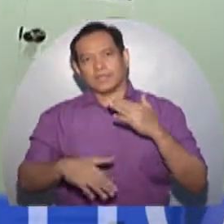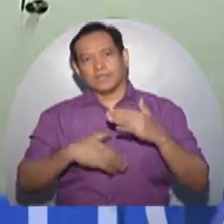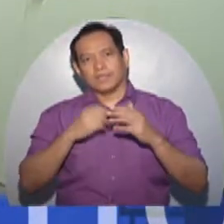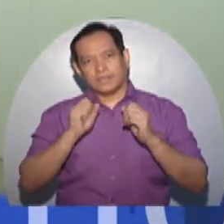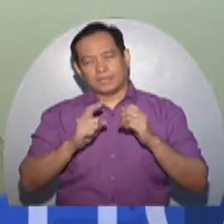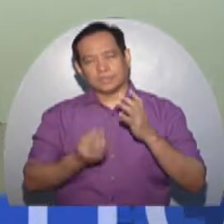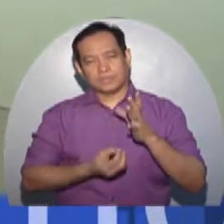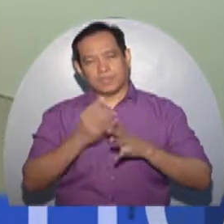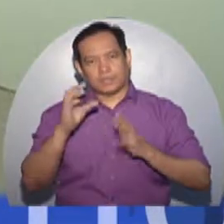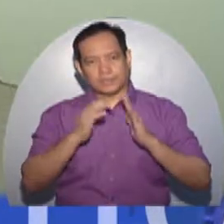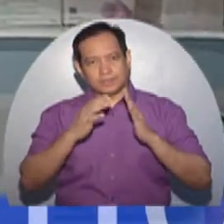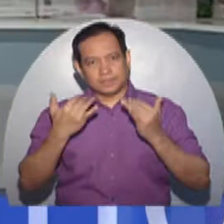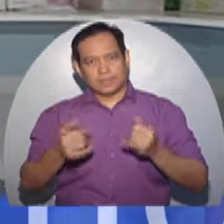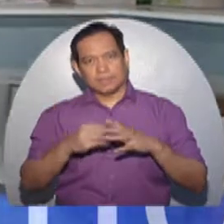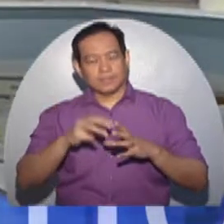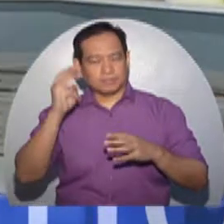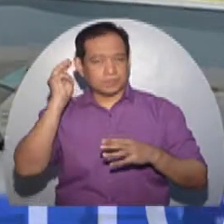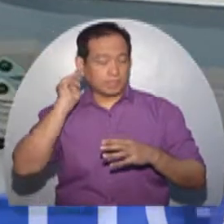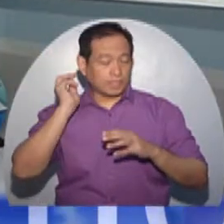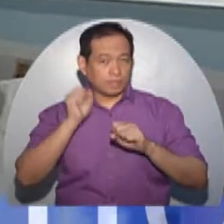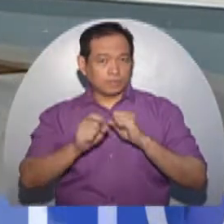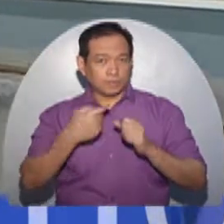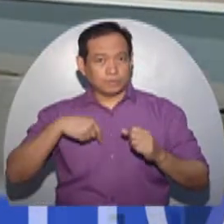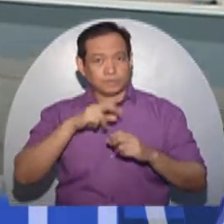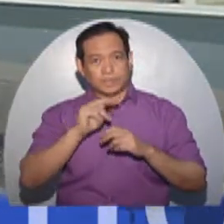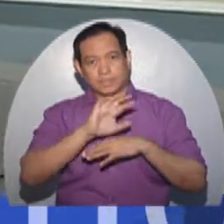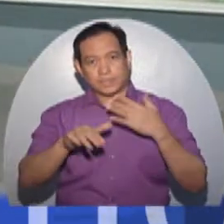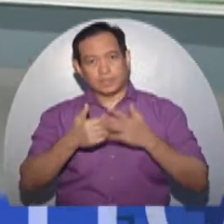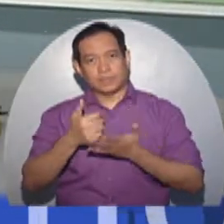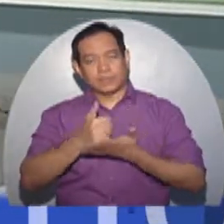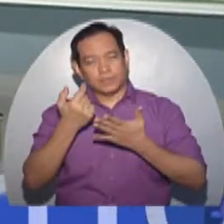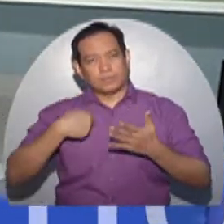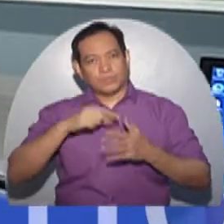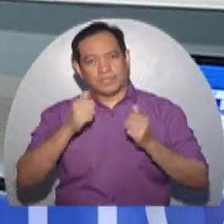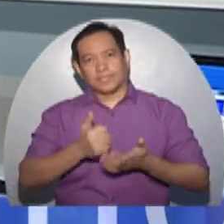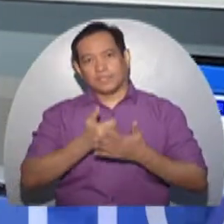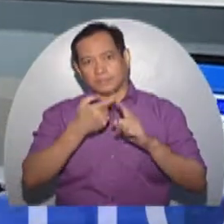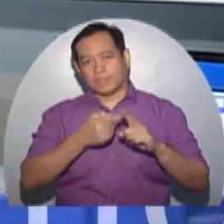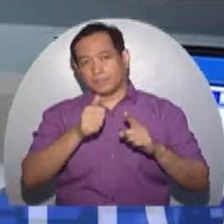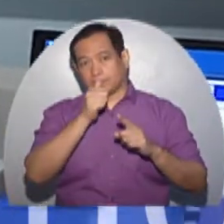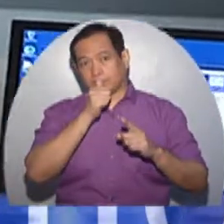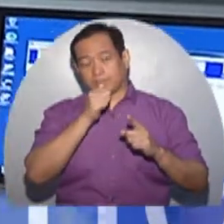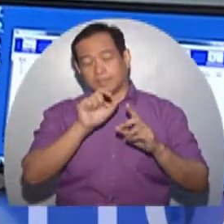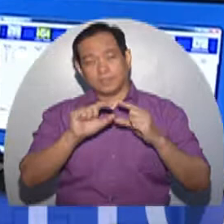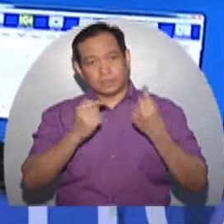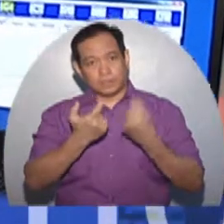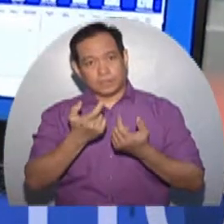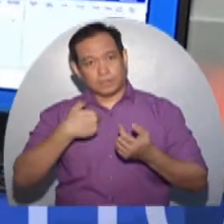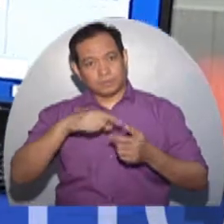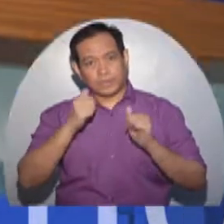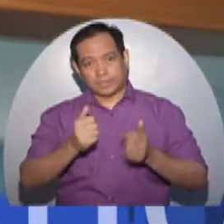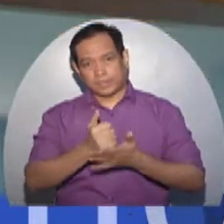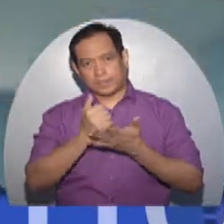fastest growing city right now in Mindanao. So we need all the help that we can get from the private sector. I